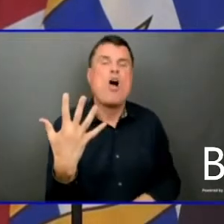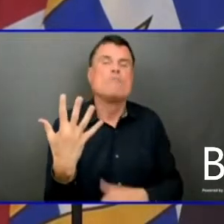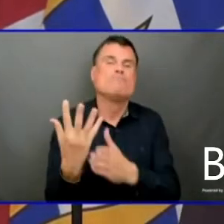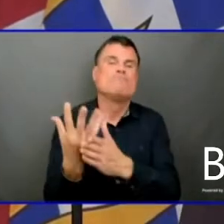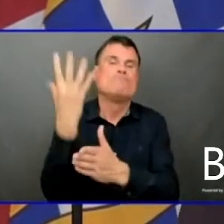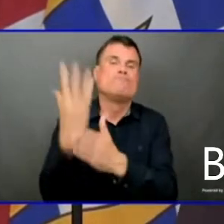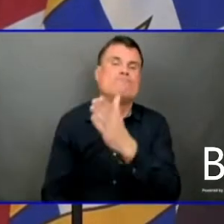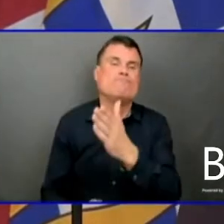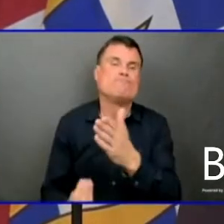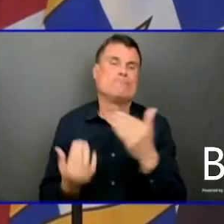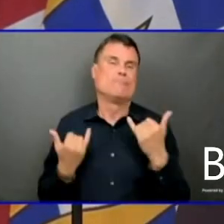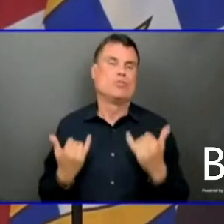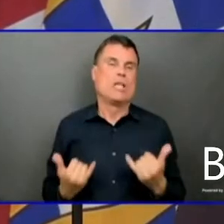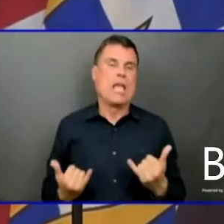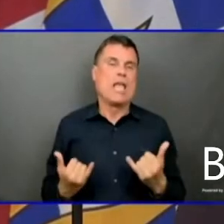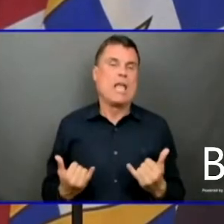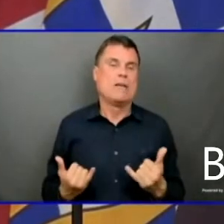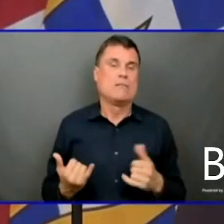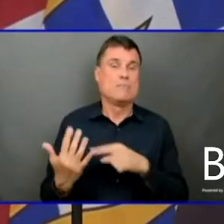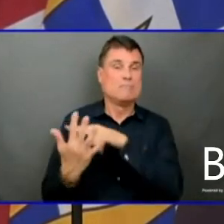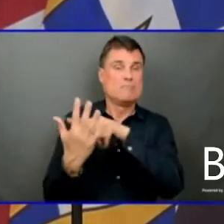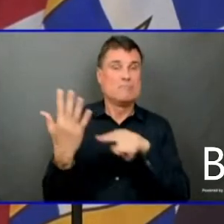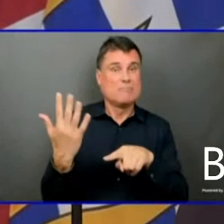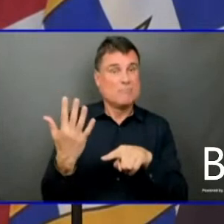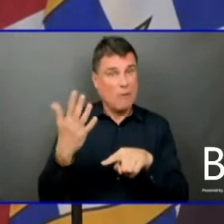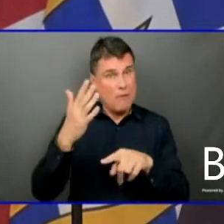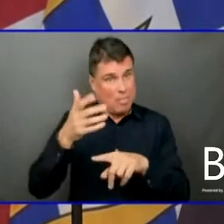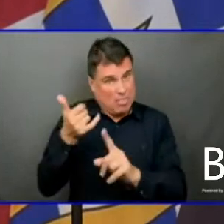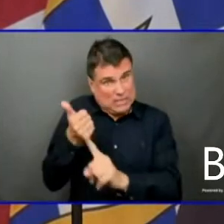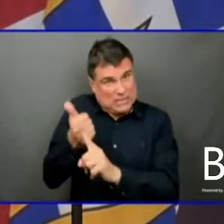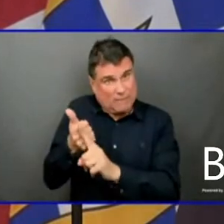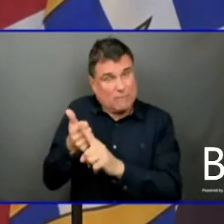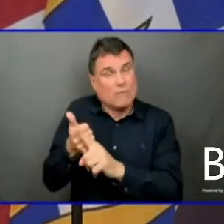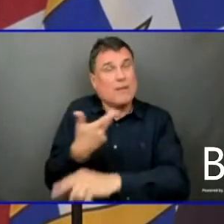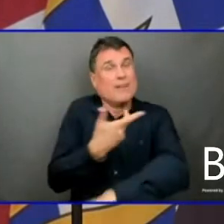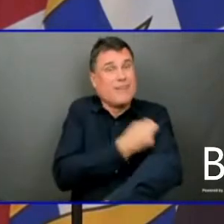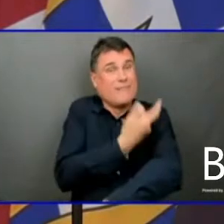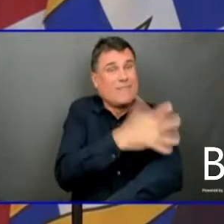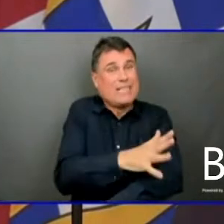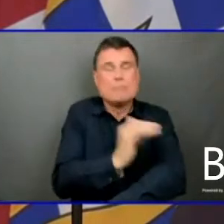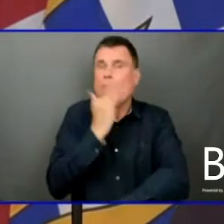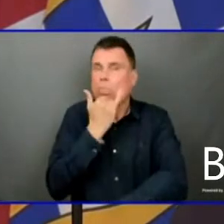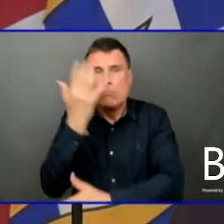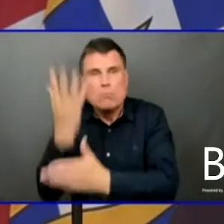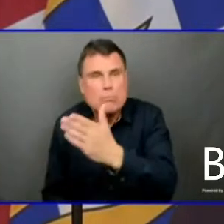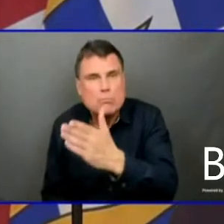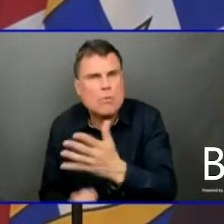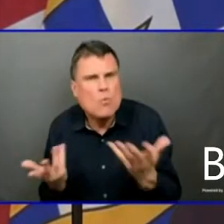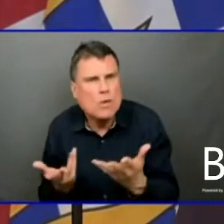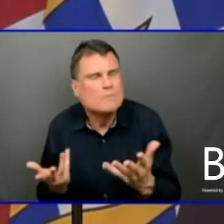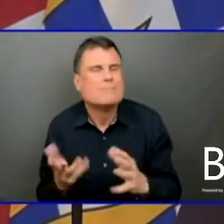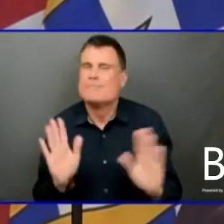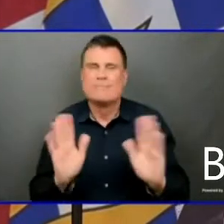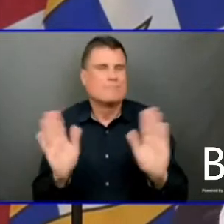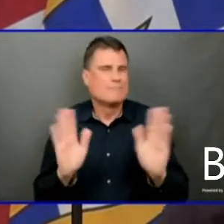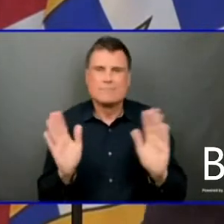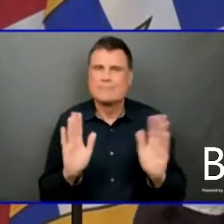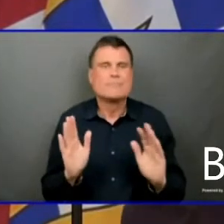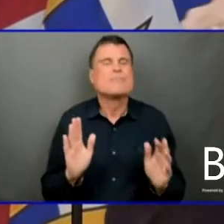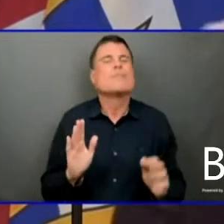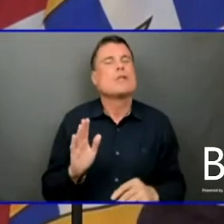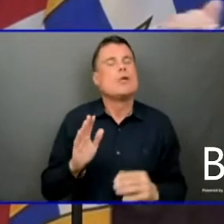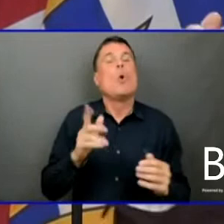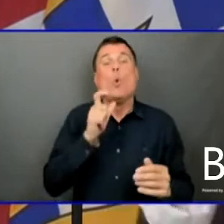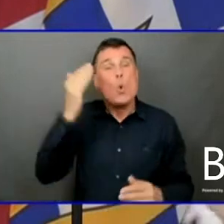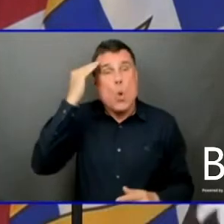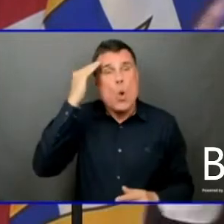was immunized or not. The public health team knows that on the ground. Their clinicians know that. 他说，具体的工作人员会知道今天的5